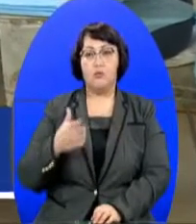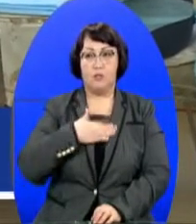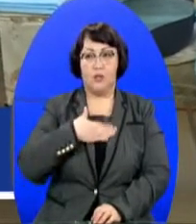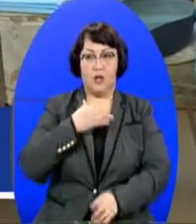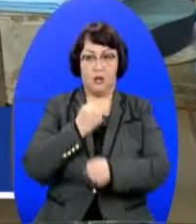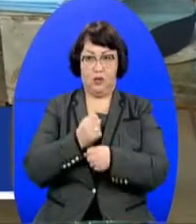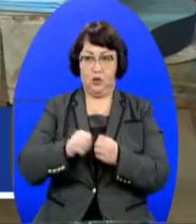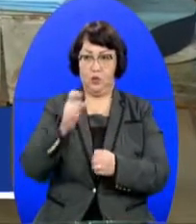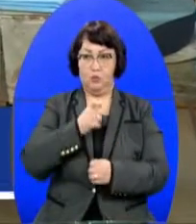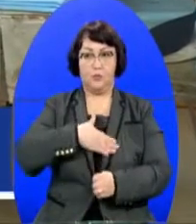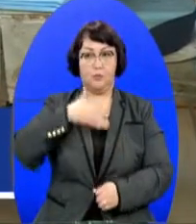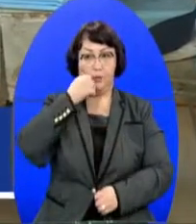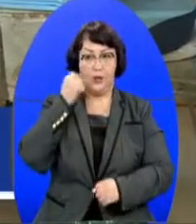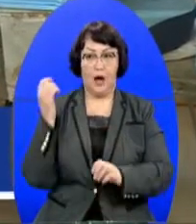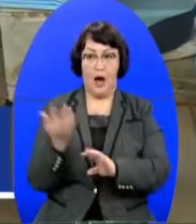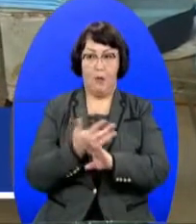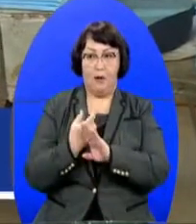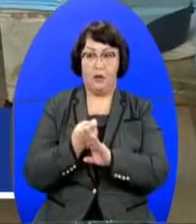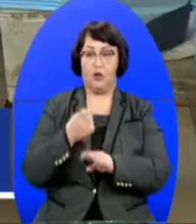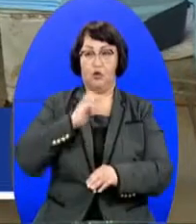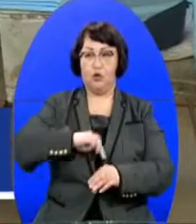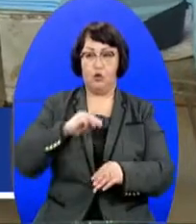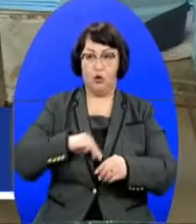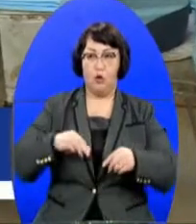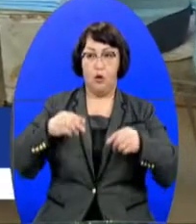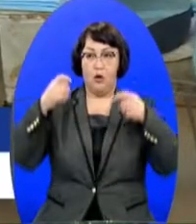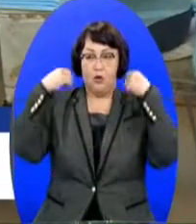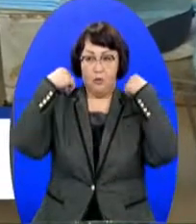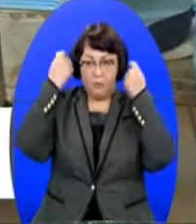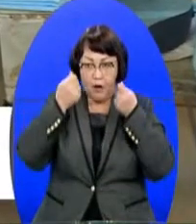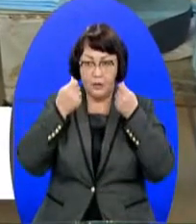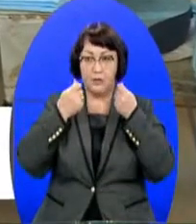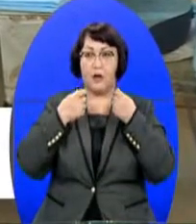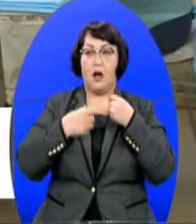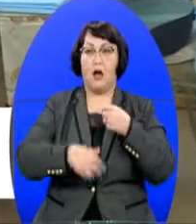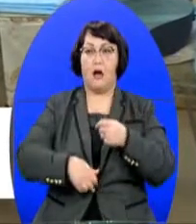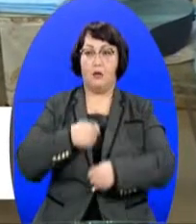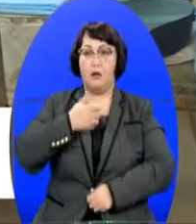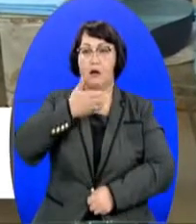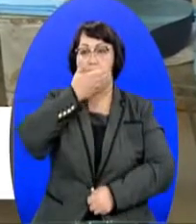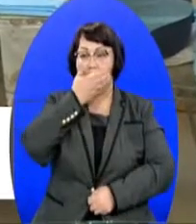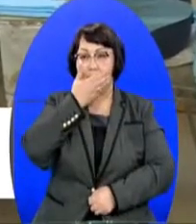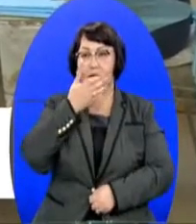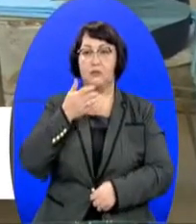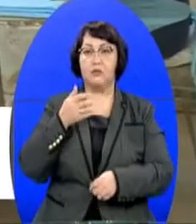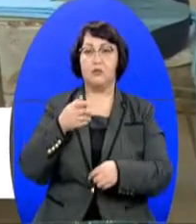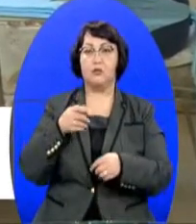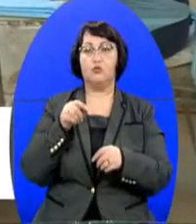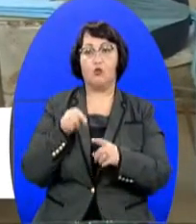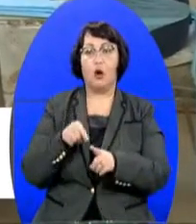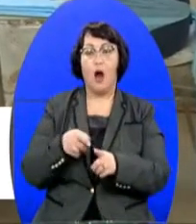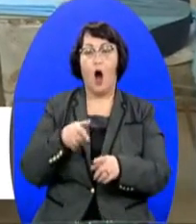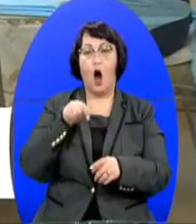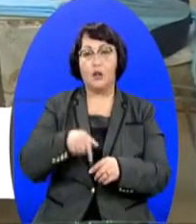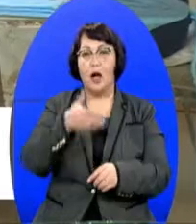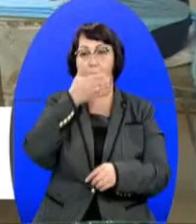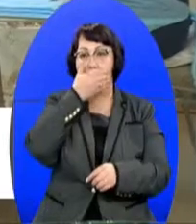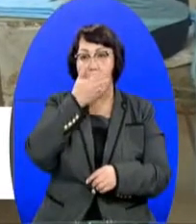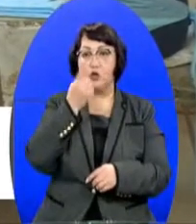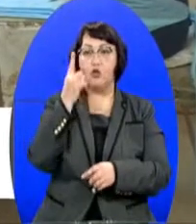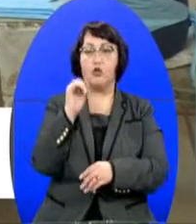байдлыг хангах үүднээс дотоод нөөц бололцоог ашиглаад амны халтыг ойж байна. Өдөрт бид нар нэг 300